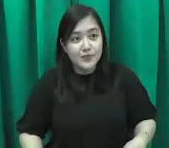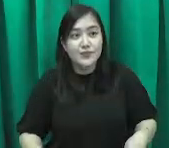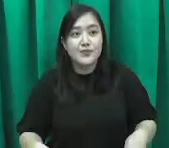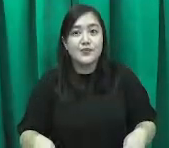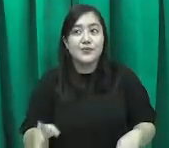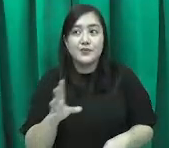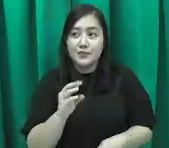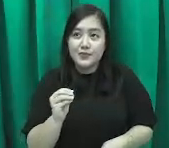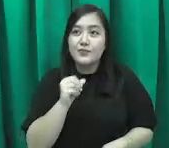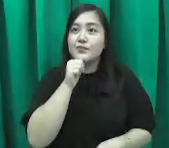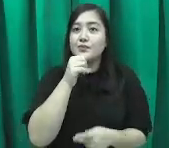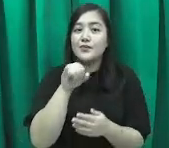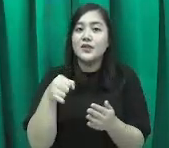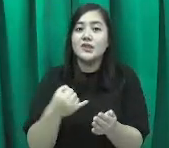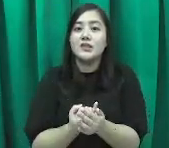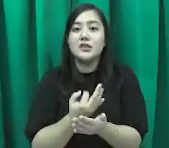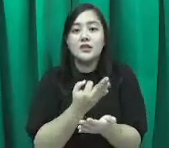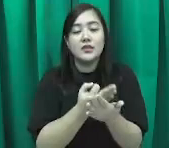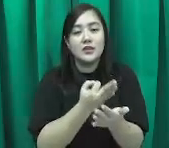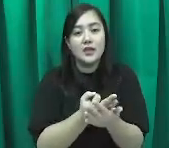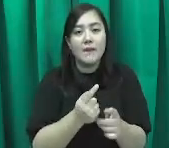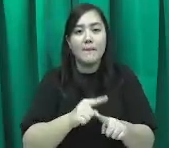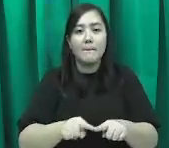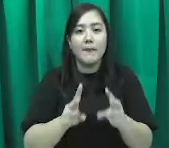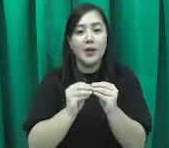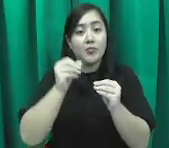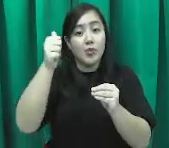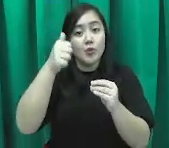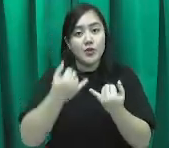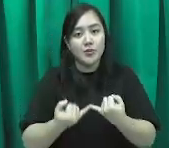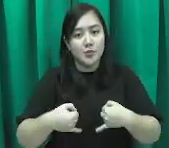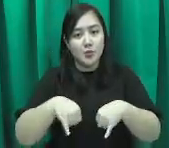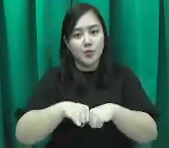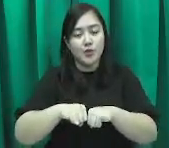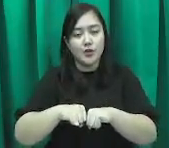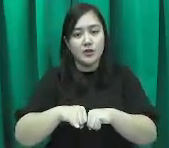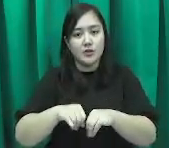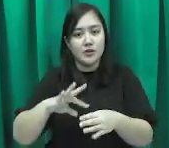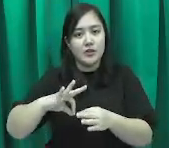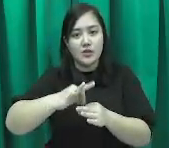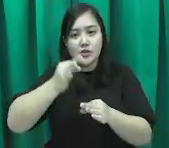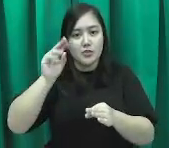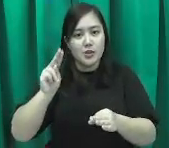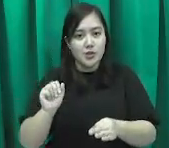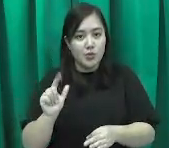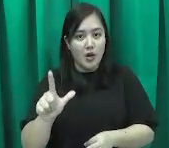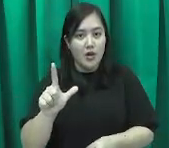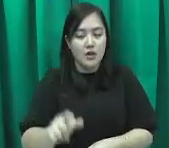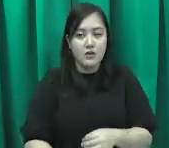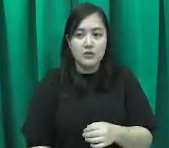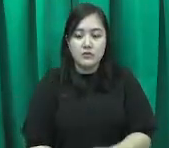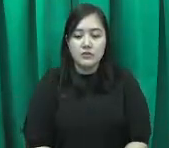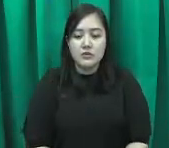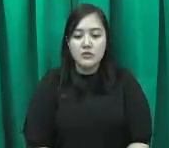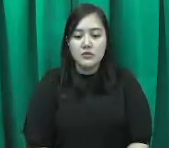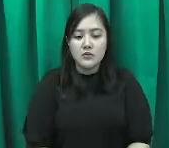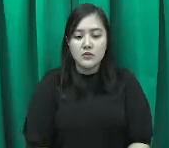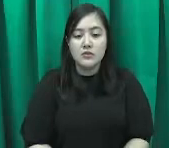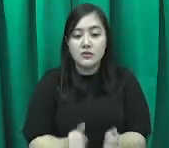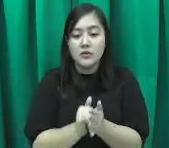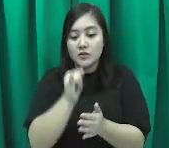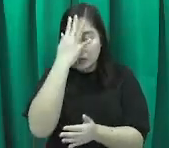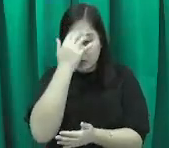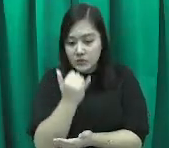Not just physical, not financial, but yung spiritual na bagay. Yes, sir. Yeah. Kaya sa akin, as per my experience, malaking bagay yung simbahan sa akin